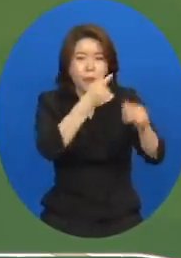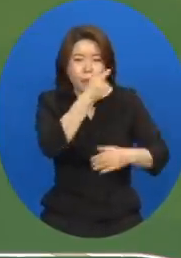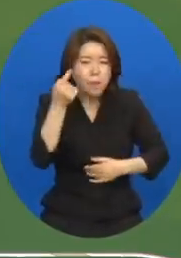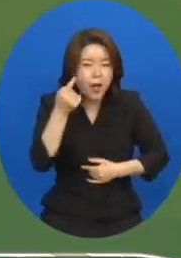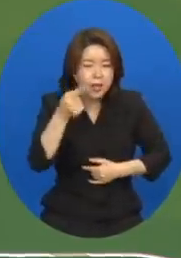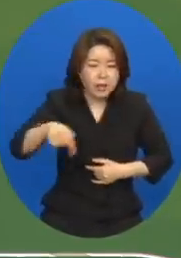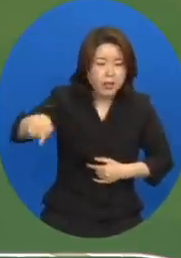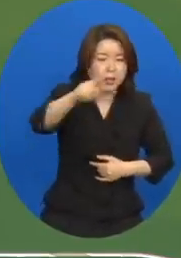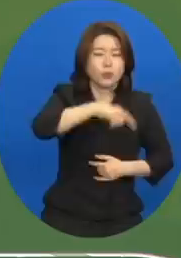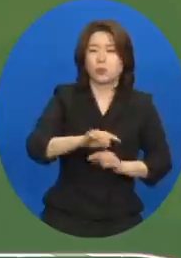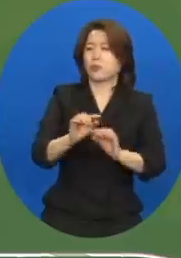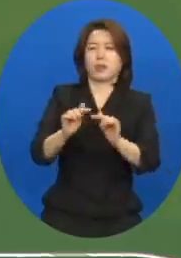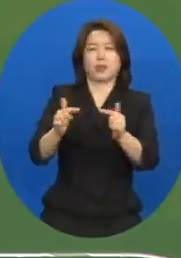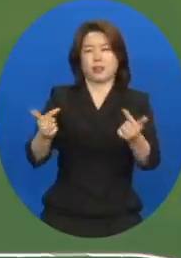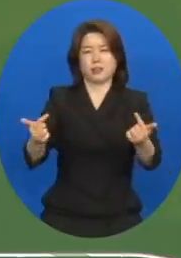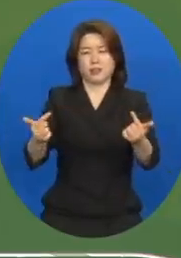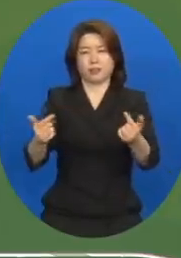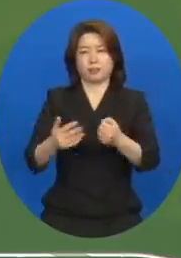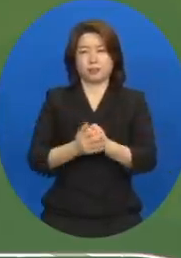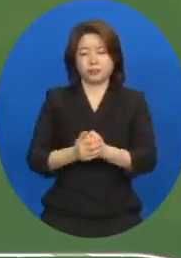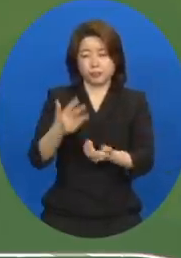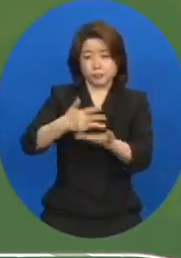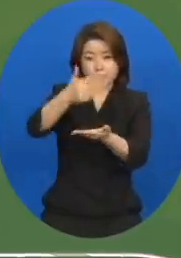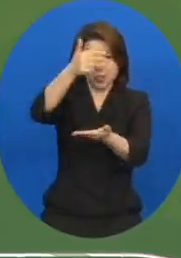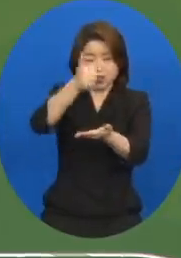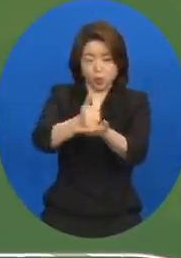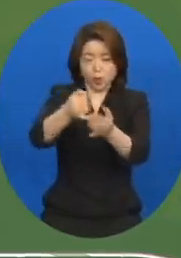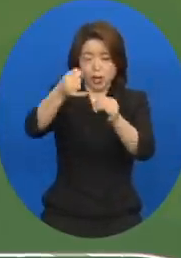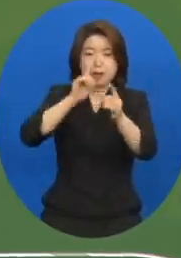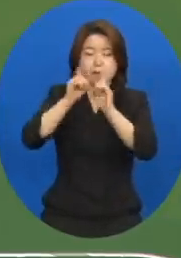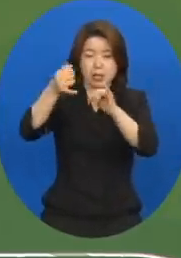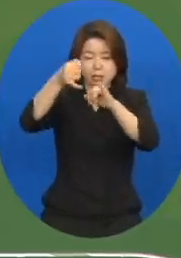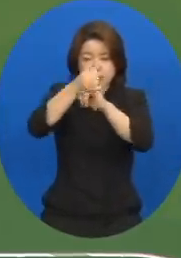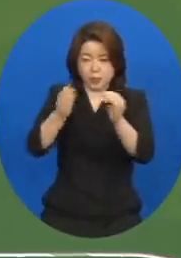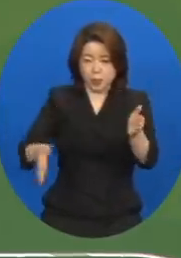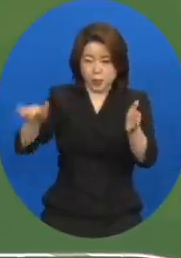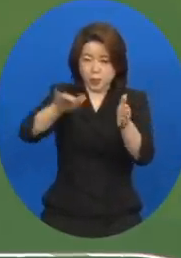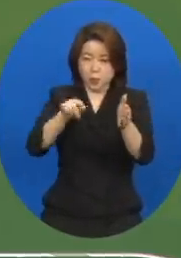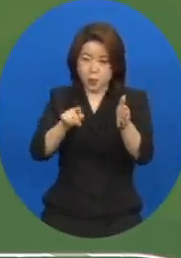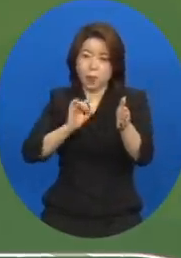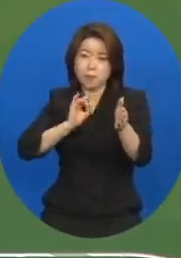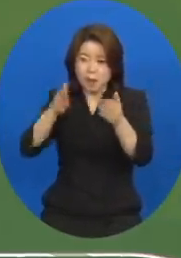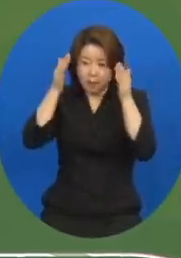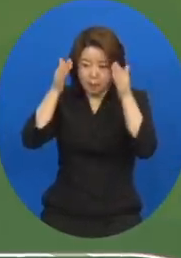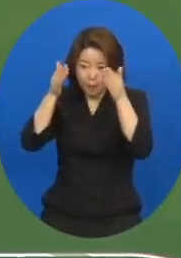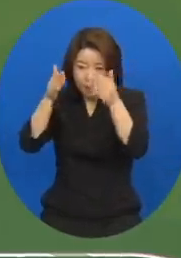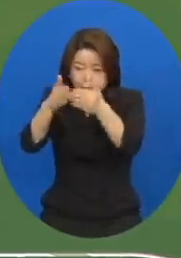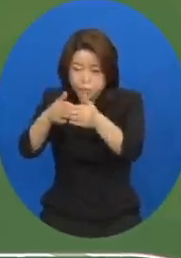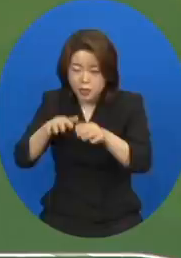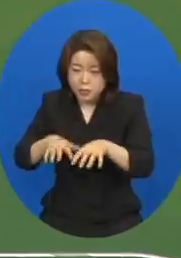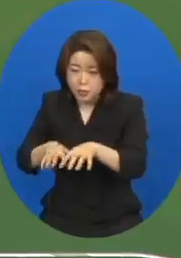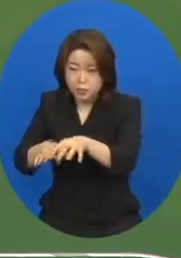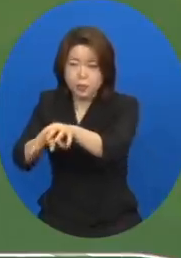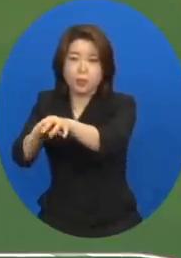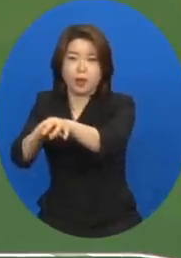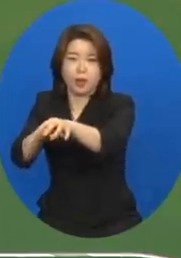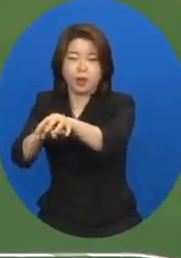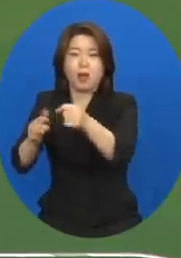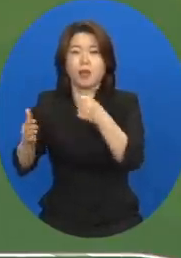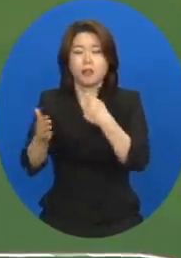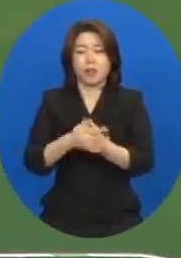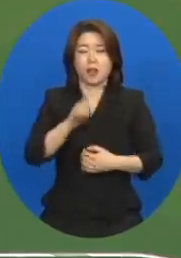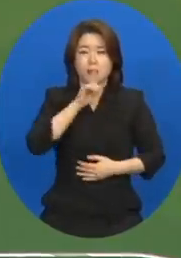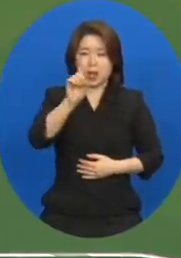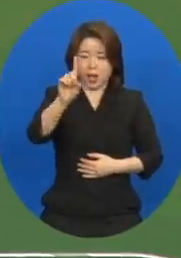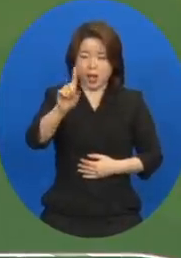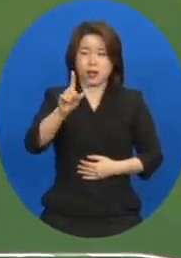확인하고 돈 게 아니었어요. 여호와의 언약궤만 보고 따라 돈 거예요. 그렇기 때문에 그들은 말 한마디